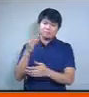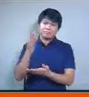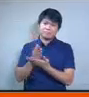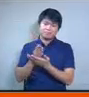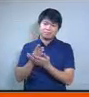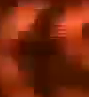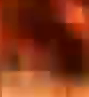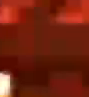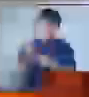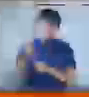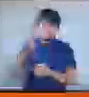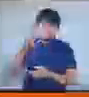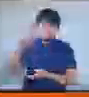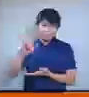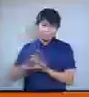ng NAIA?